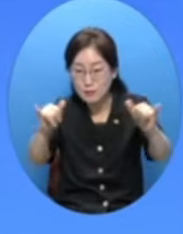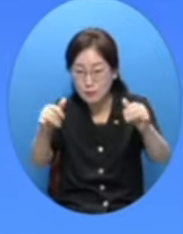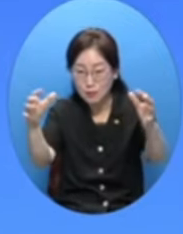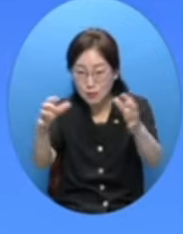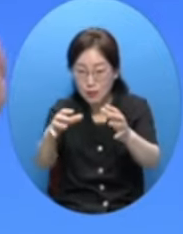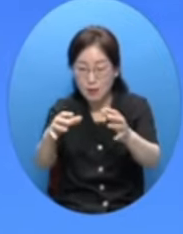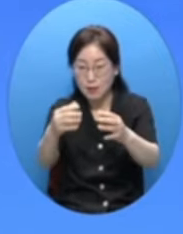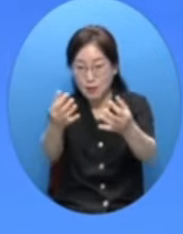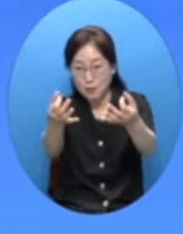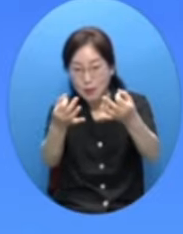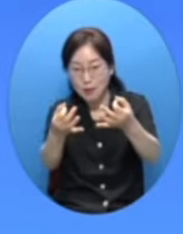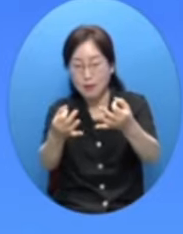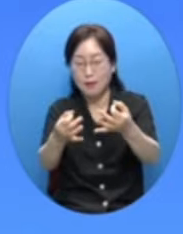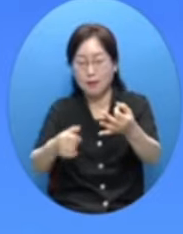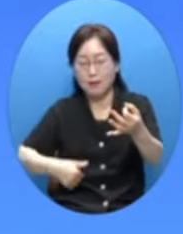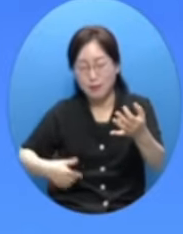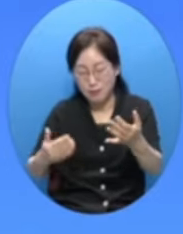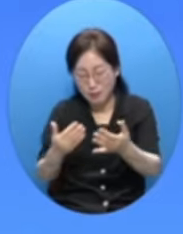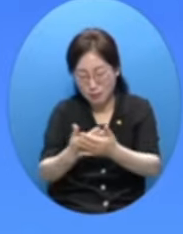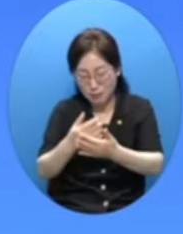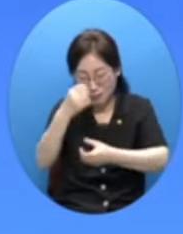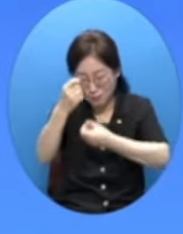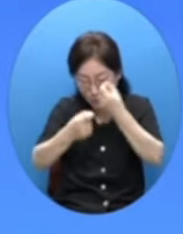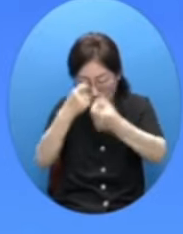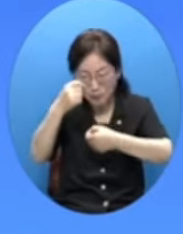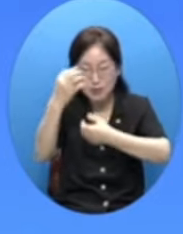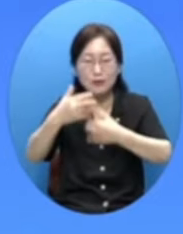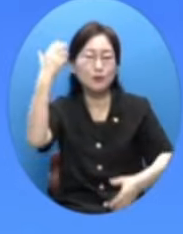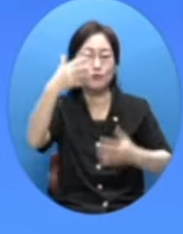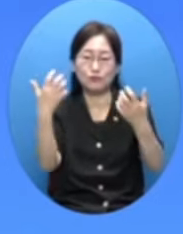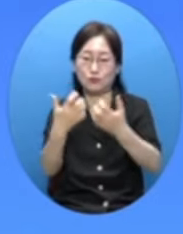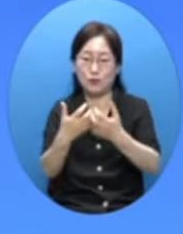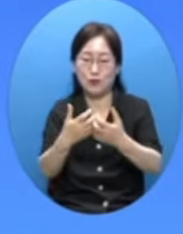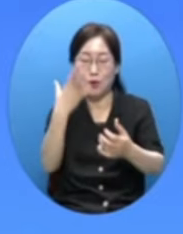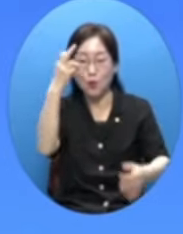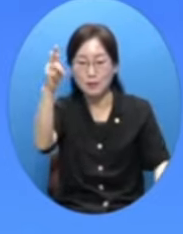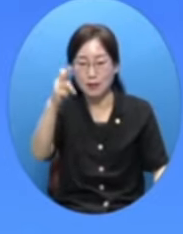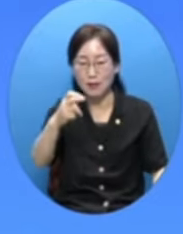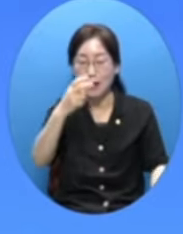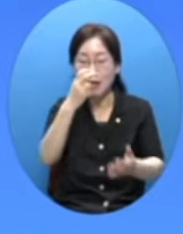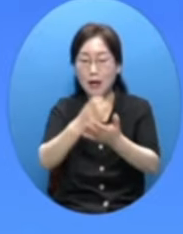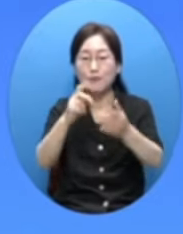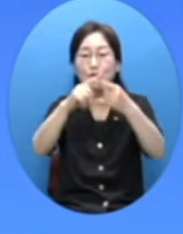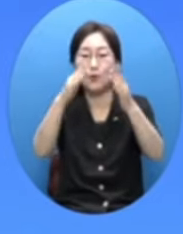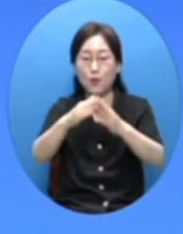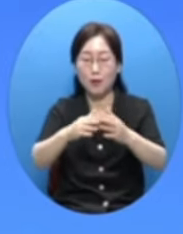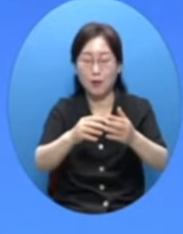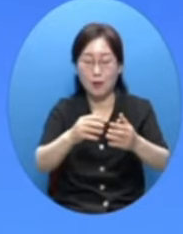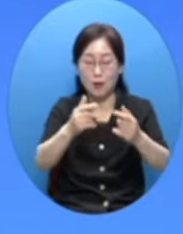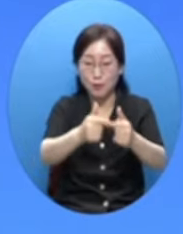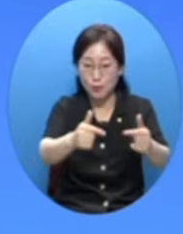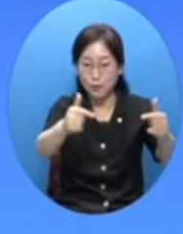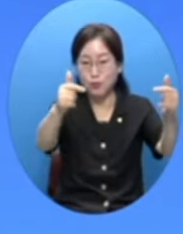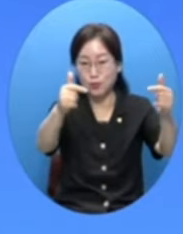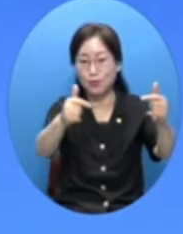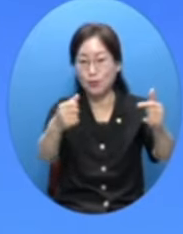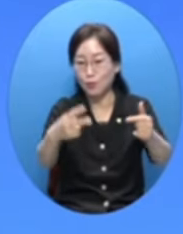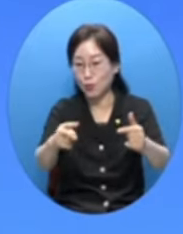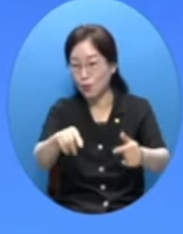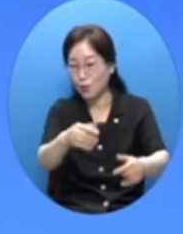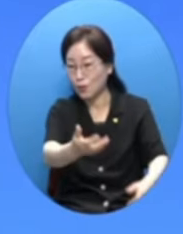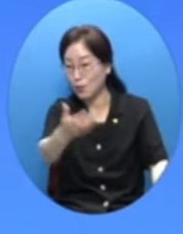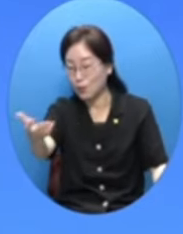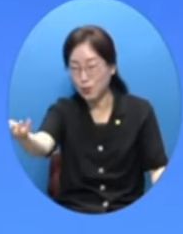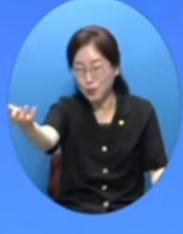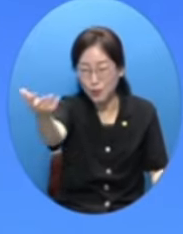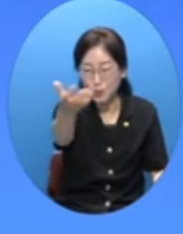기도하고 성령 충만한 은혜가 임하고 원산 감리교에서 또 놀라운 풍요가 일어나고 그래서 이 하지 성교사람이 온